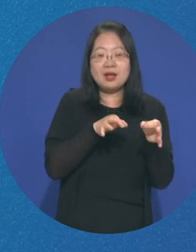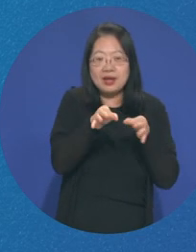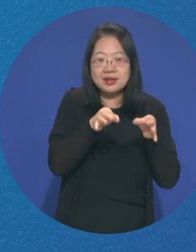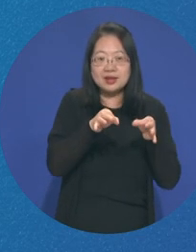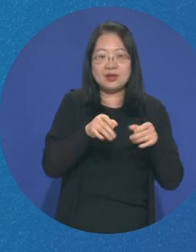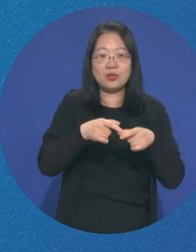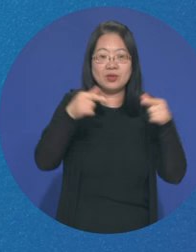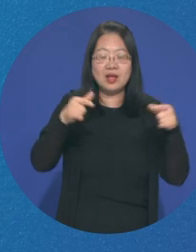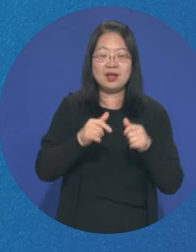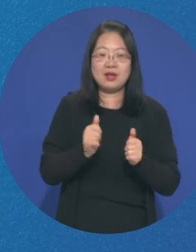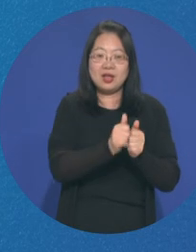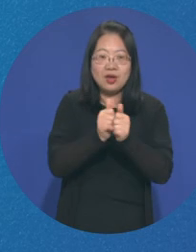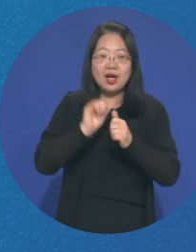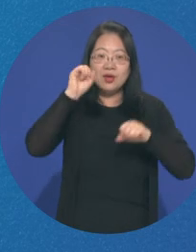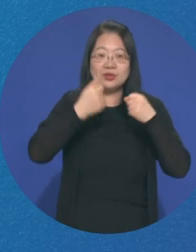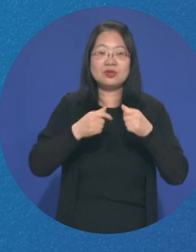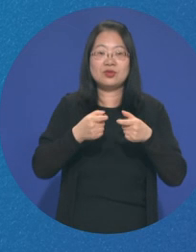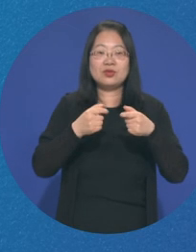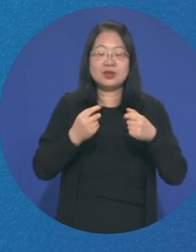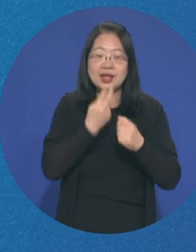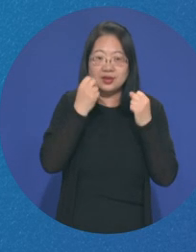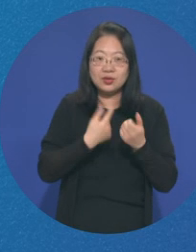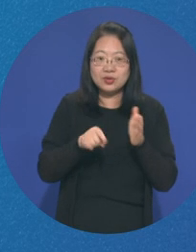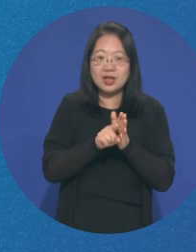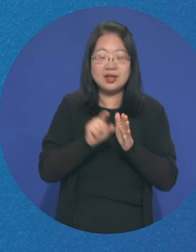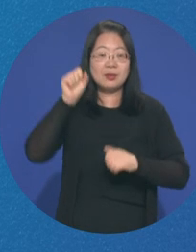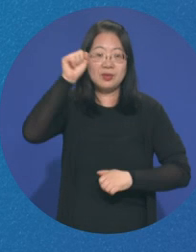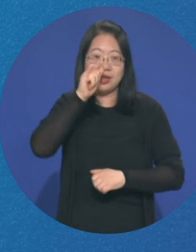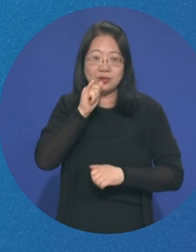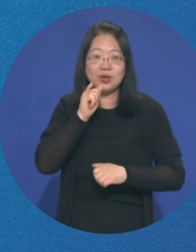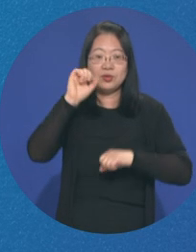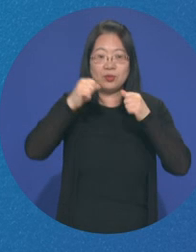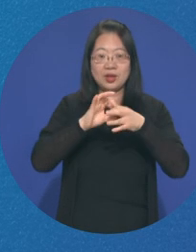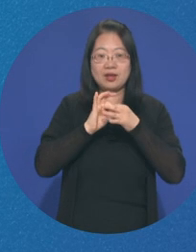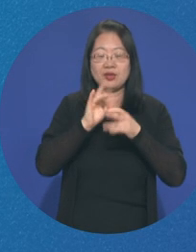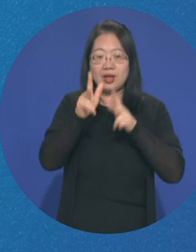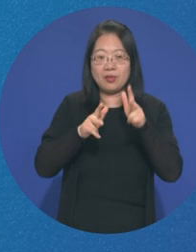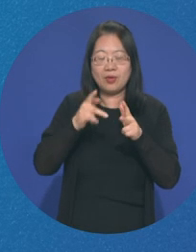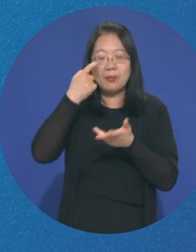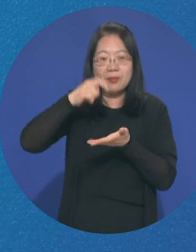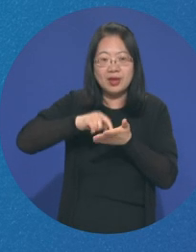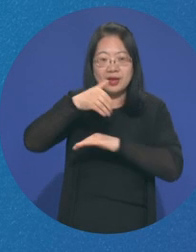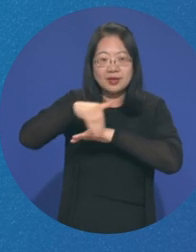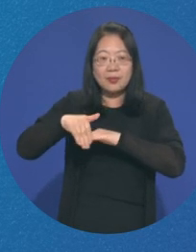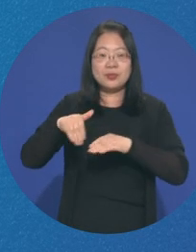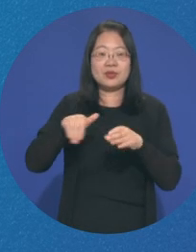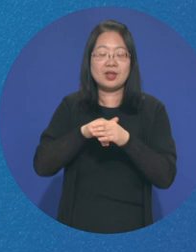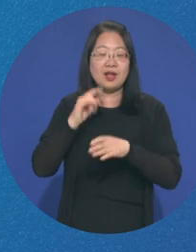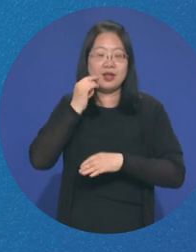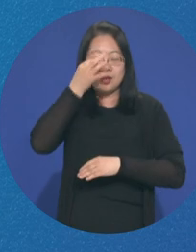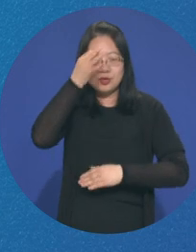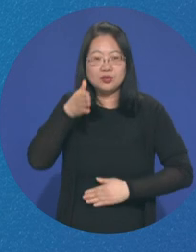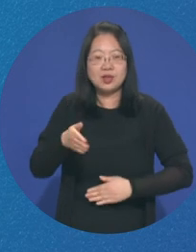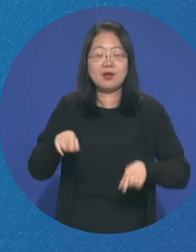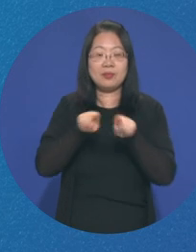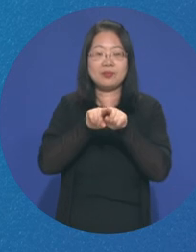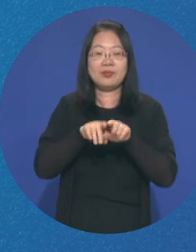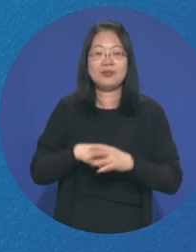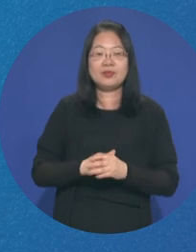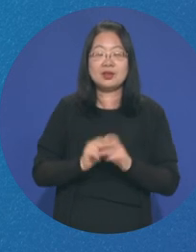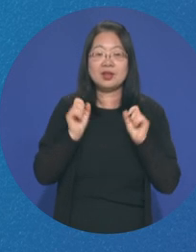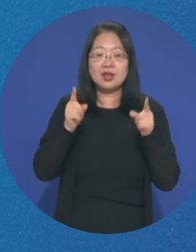또 반려동물 상생을 위해 캠페인을 벌이고 동물산업 제품을 발굴할 계획입니다. 문화예술 분야에서도